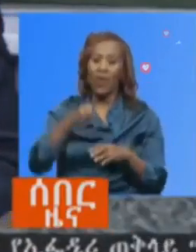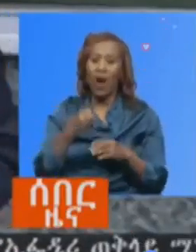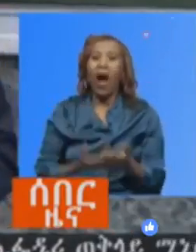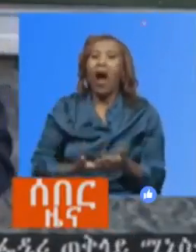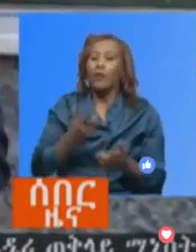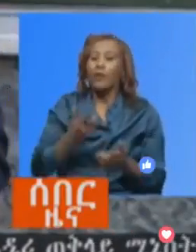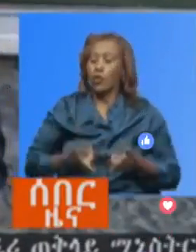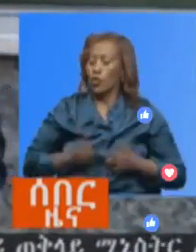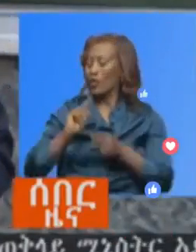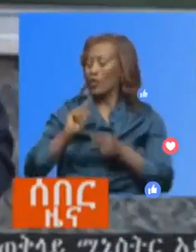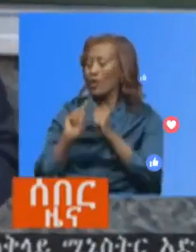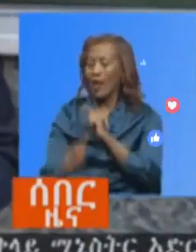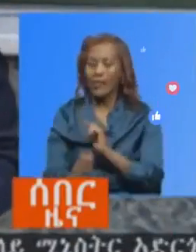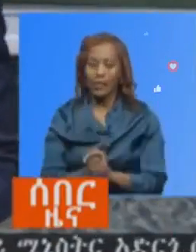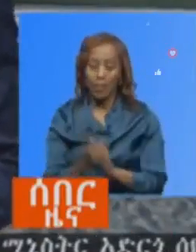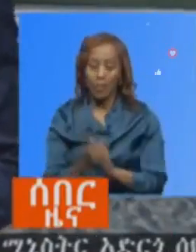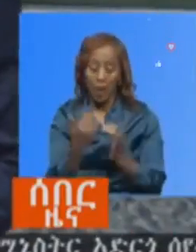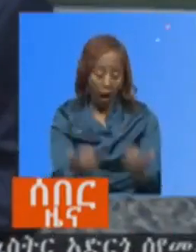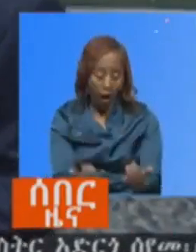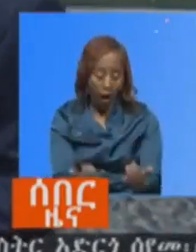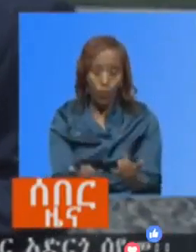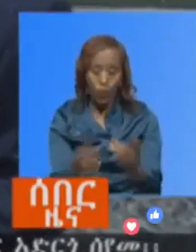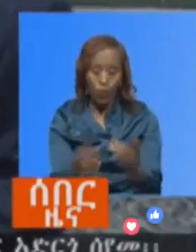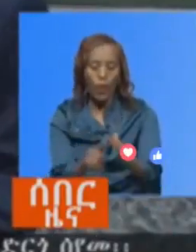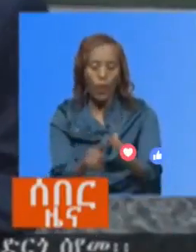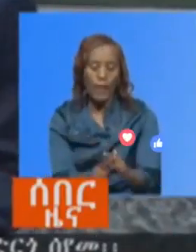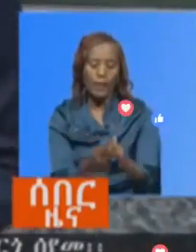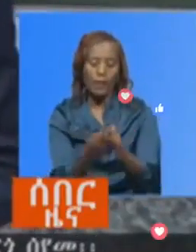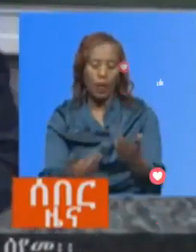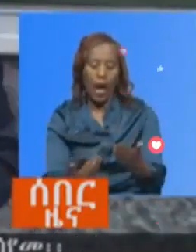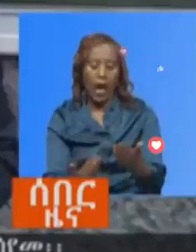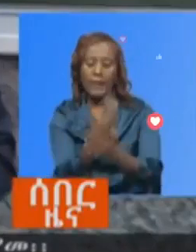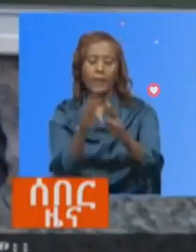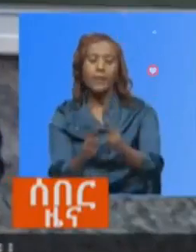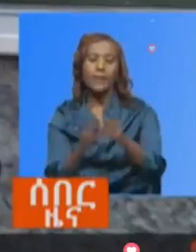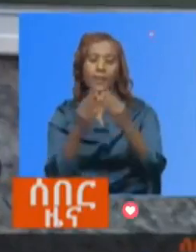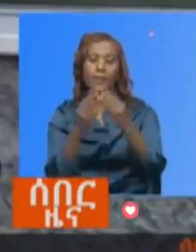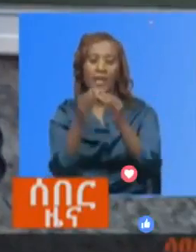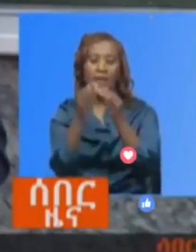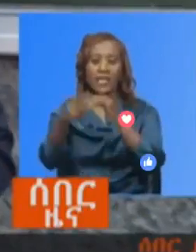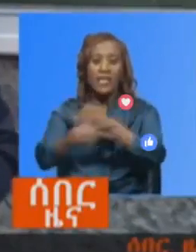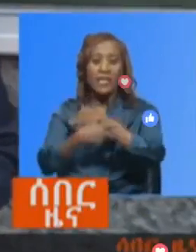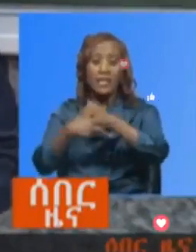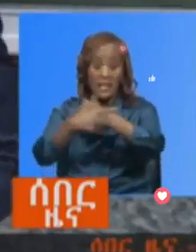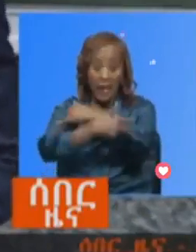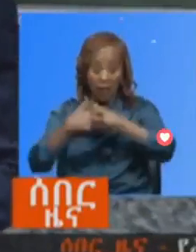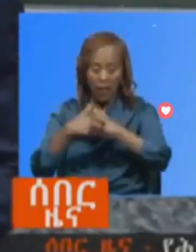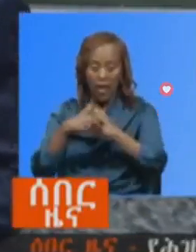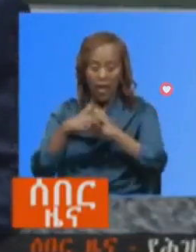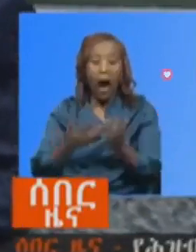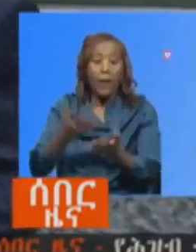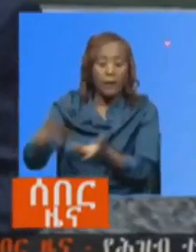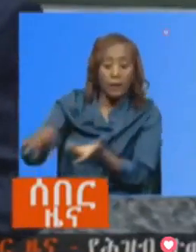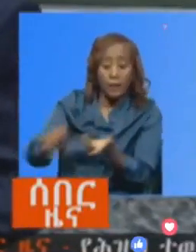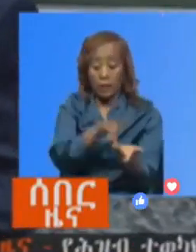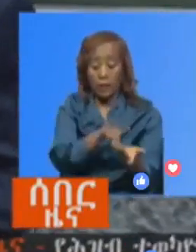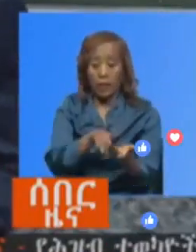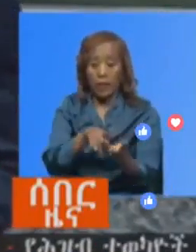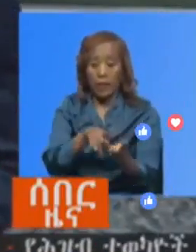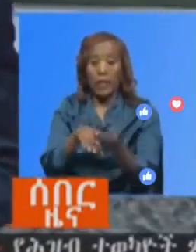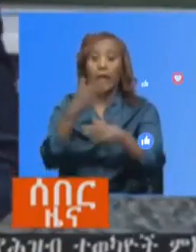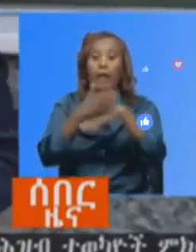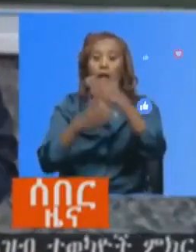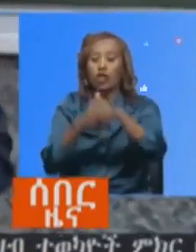ሊኖራት አይችልም። አሁን በጀመርነው አዲስ ምዕራፍ ዘረፋን፣ የሀብት ብክነትንና የተደራጀ